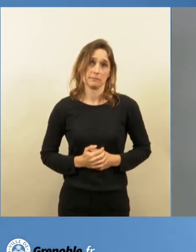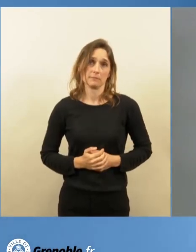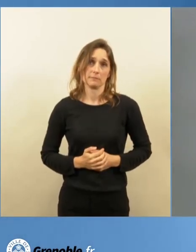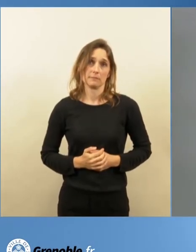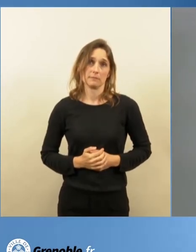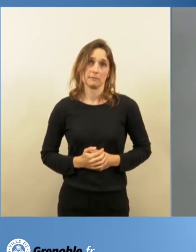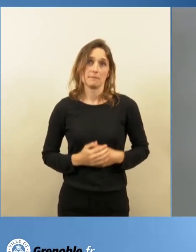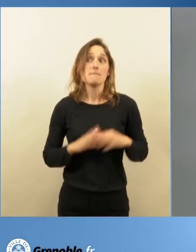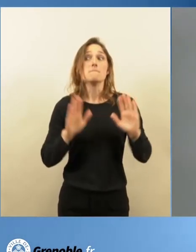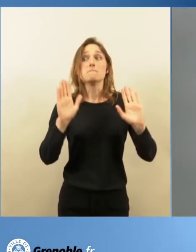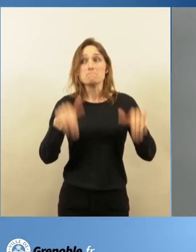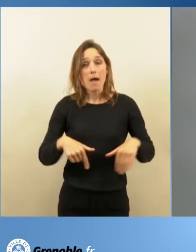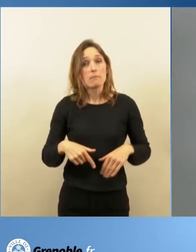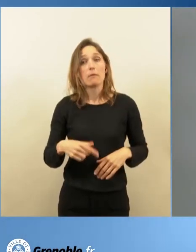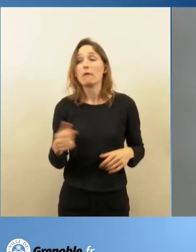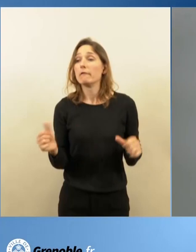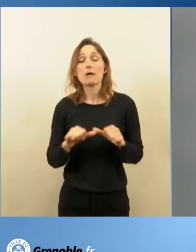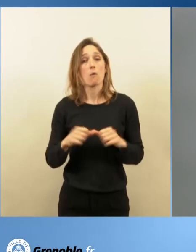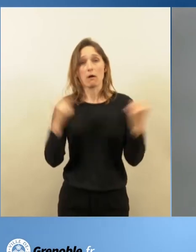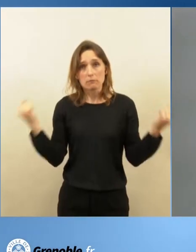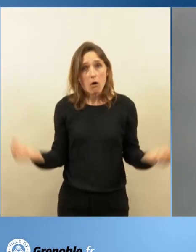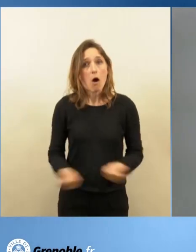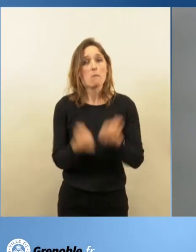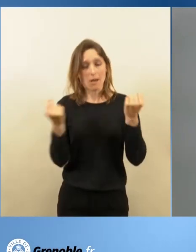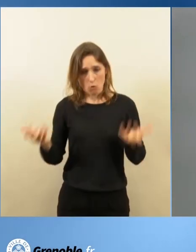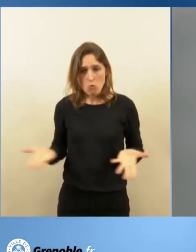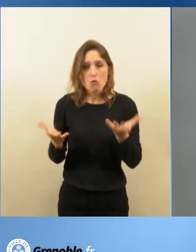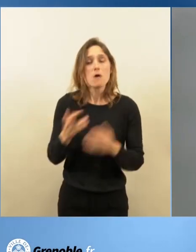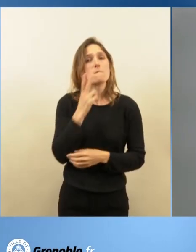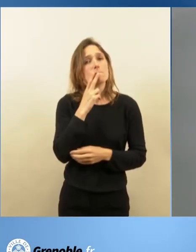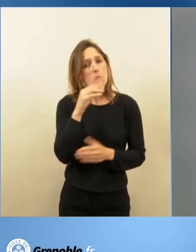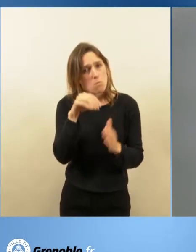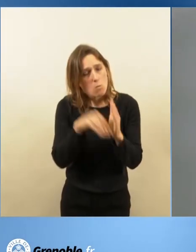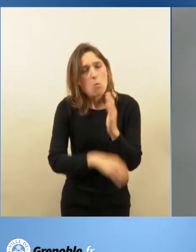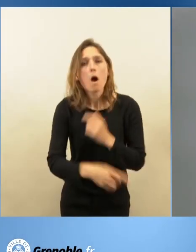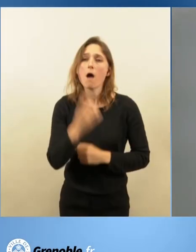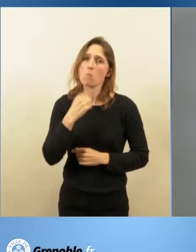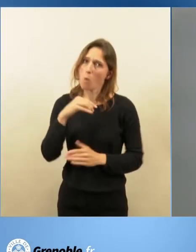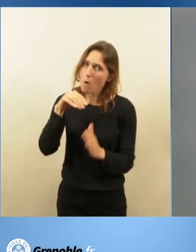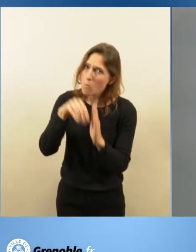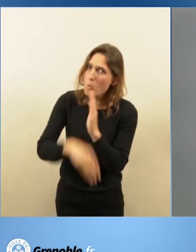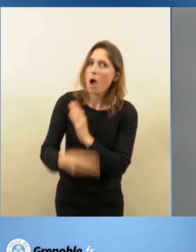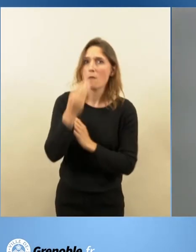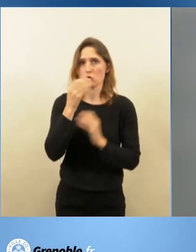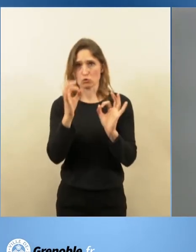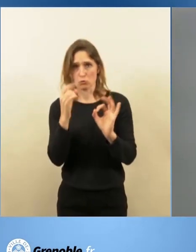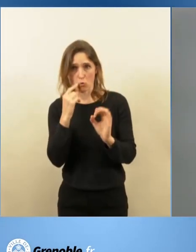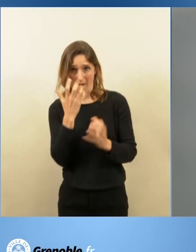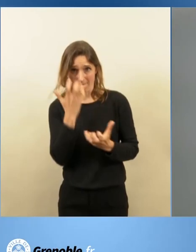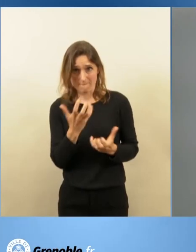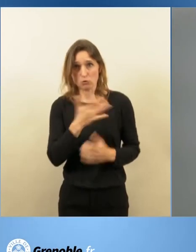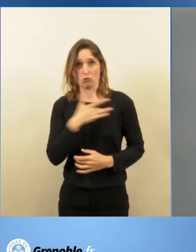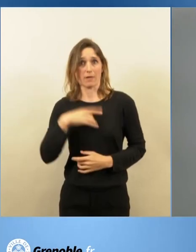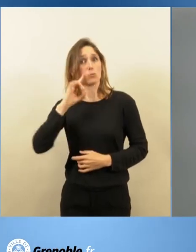on fait des campagnes pour aider les gens à moins fumer à moins boire à manger correctement et c'est normal parce qu'on veut de la santé pour tous alors